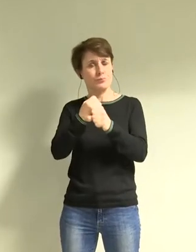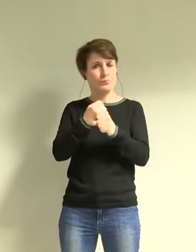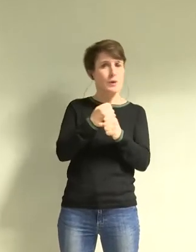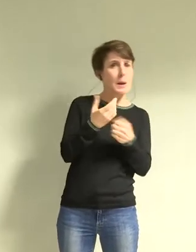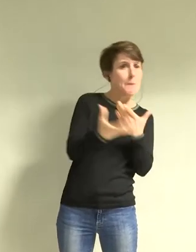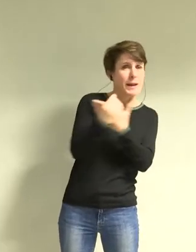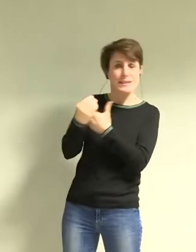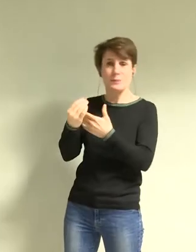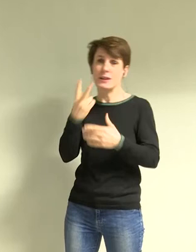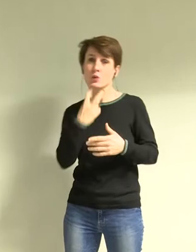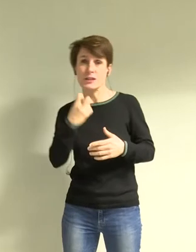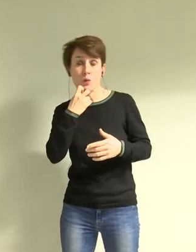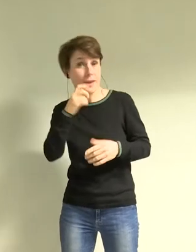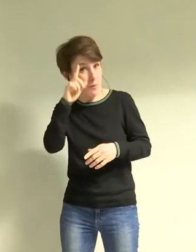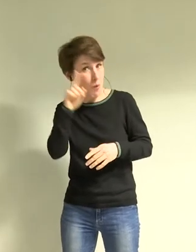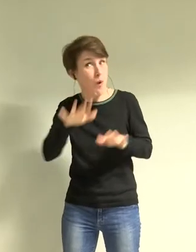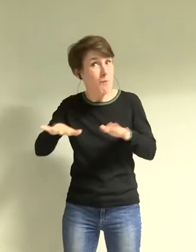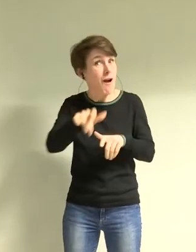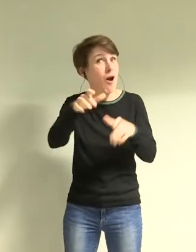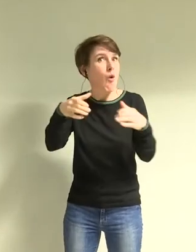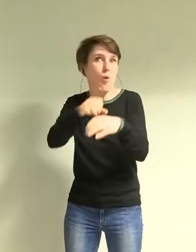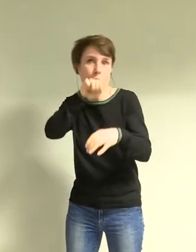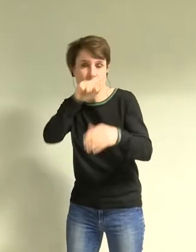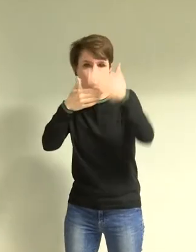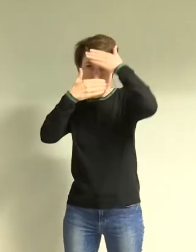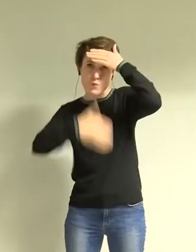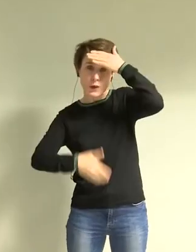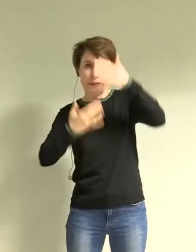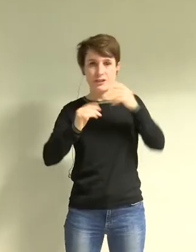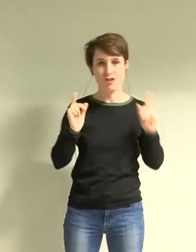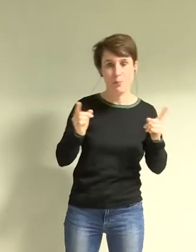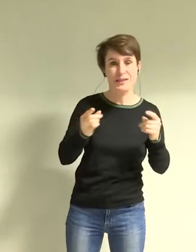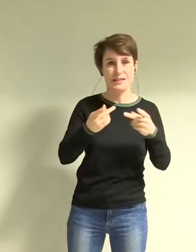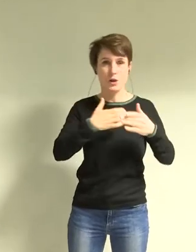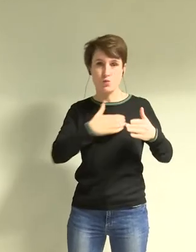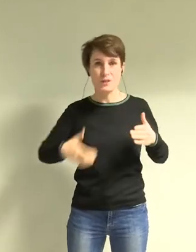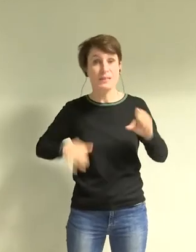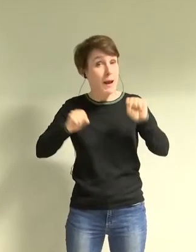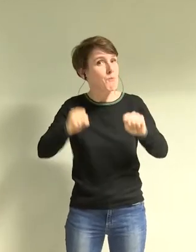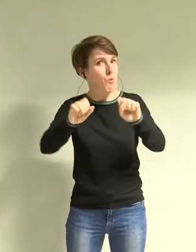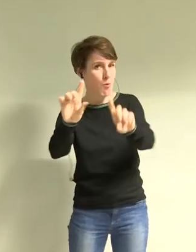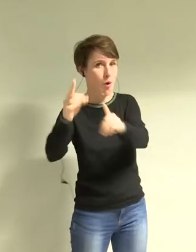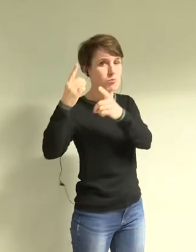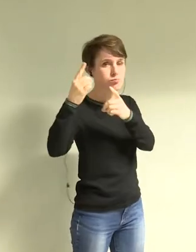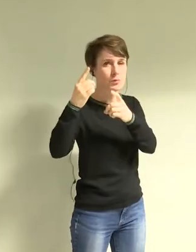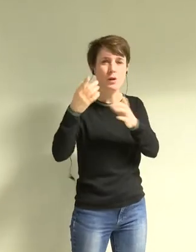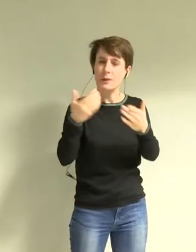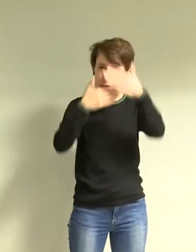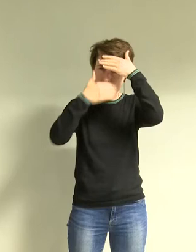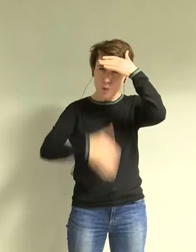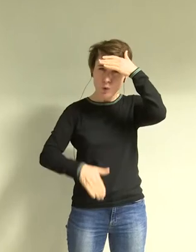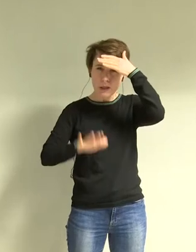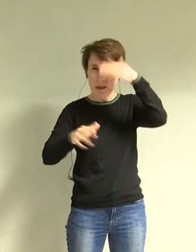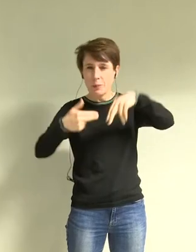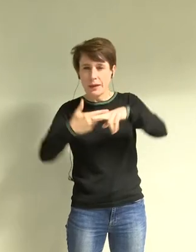d'obtenir son autorisation dans les piscines municipales le burkina est une revendication communautariste outil politique